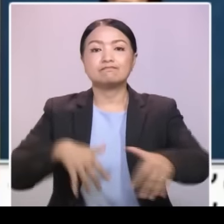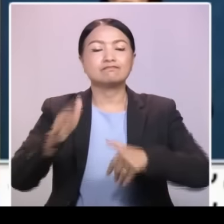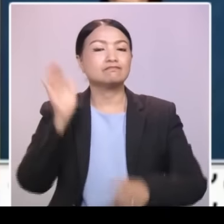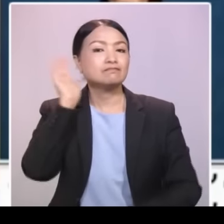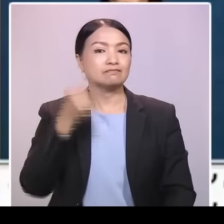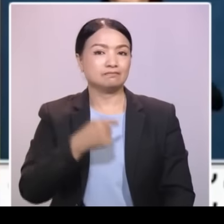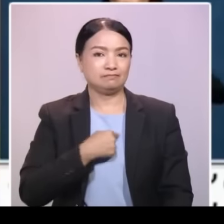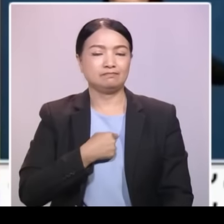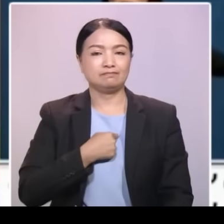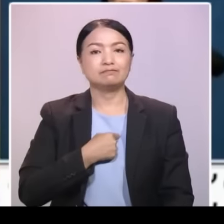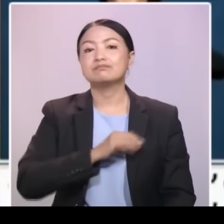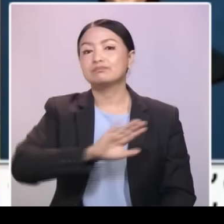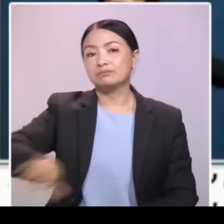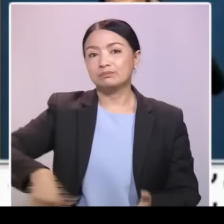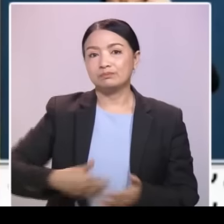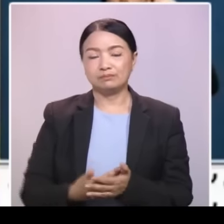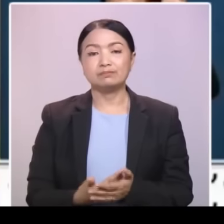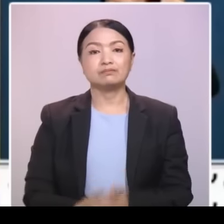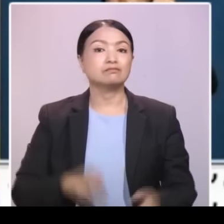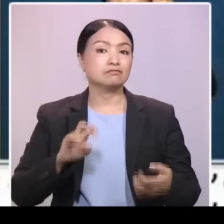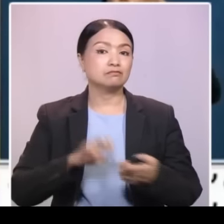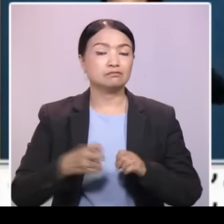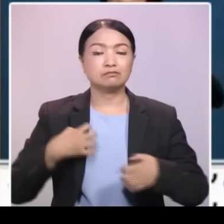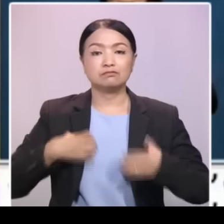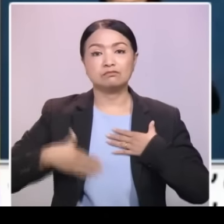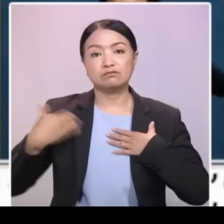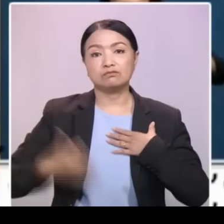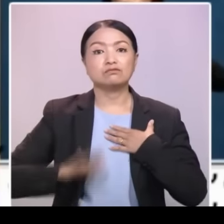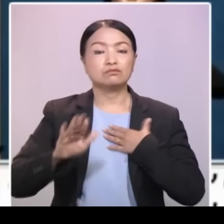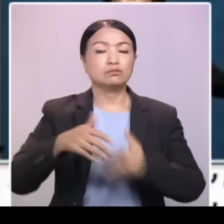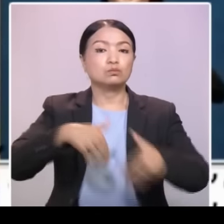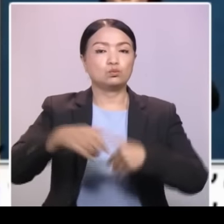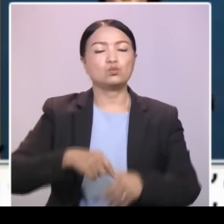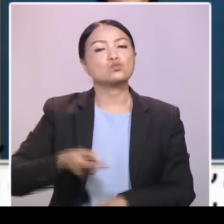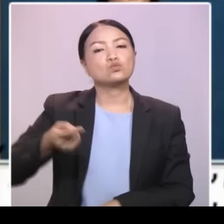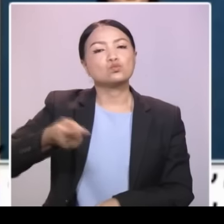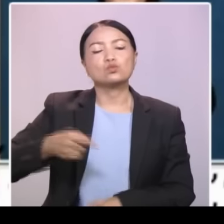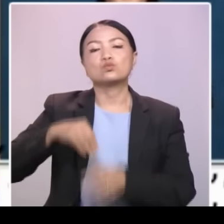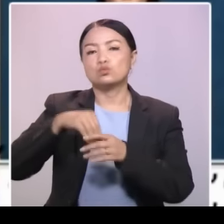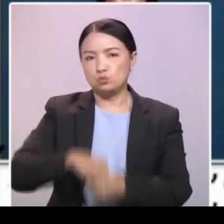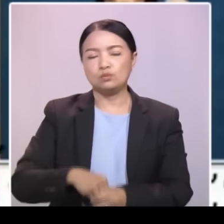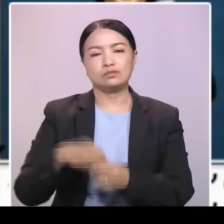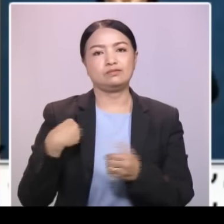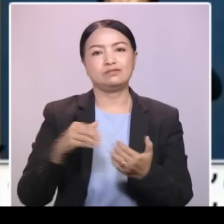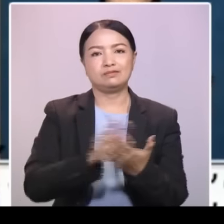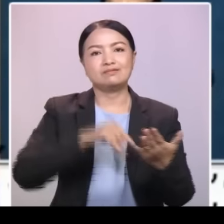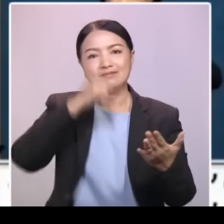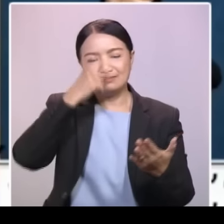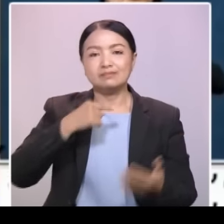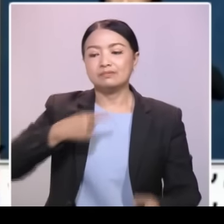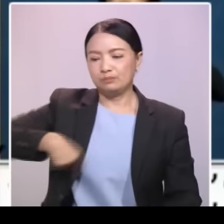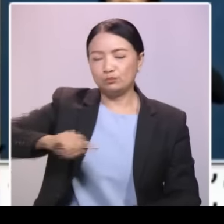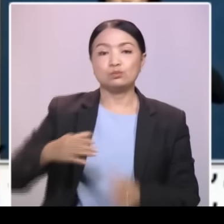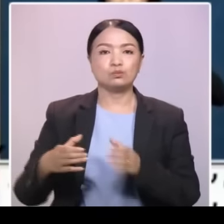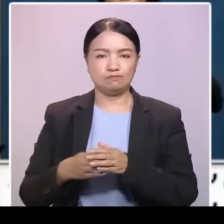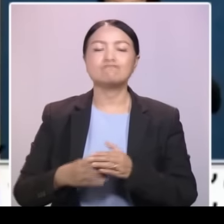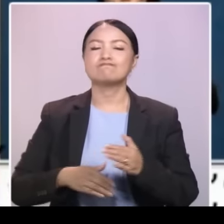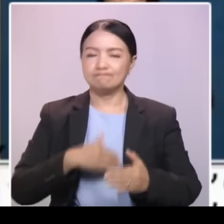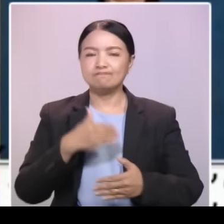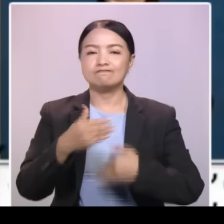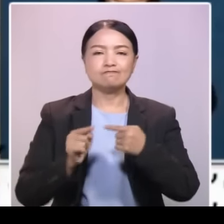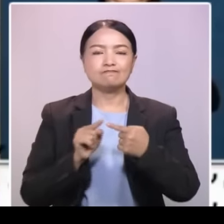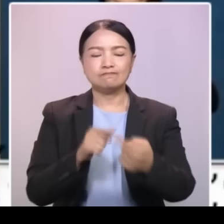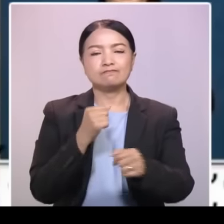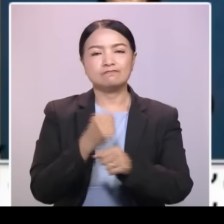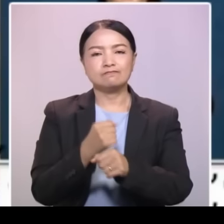ว้วางใจพวกเราตราบใดที่ปัญหาความเดือดร้อนของประชาชนยังคงอยู่ทุกหย่อมย่าในประเทศนี้พวกเราจะยังคงเดินหน้า